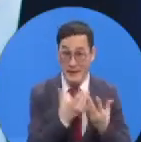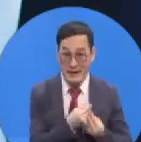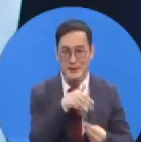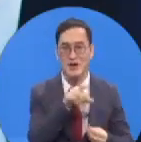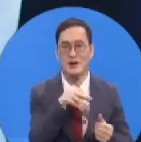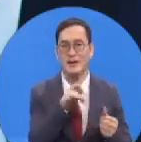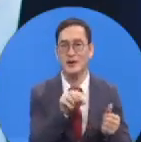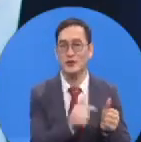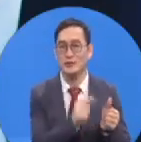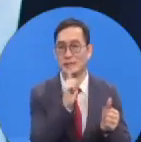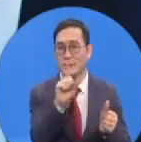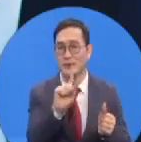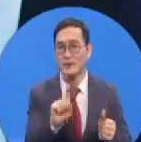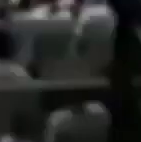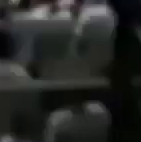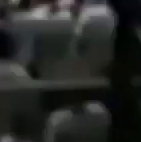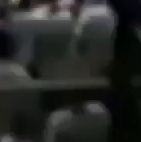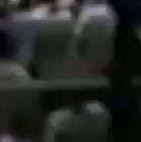올리기도 했습니다.